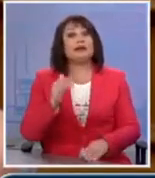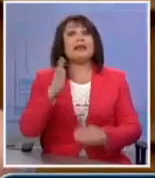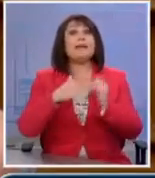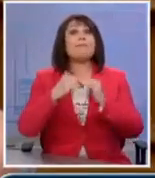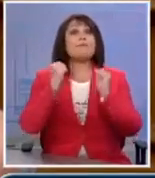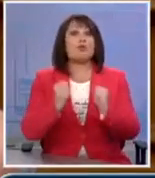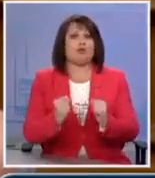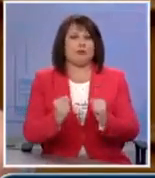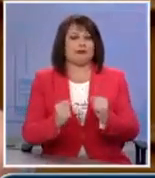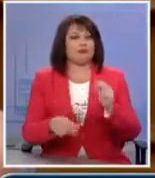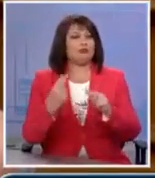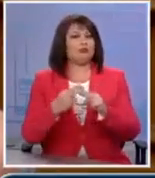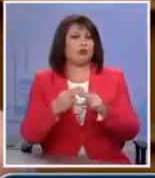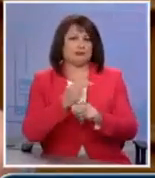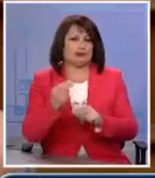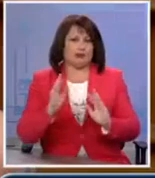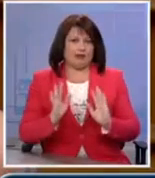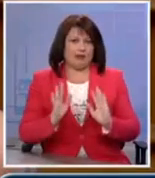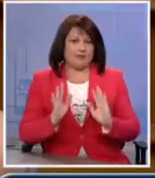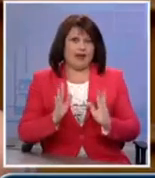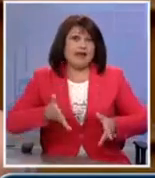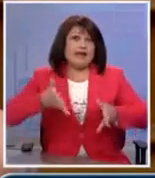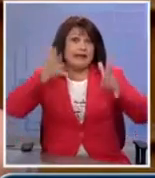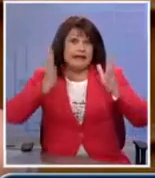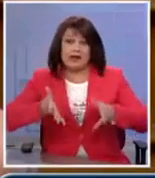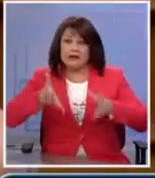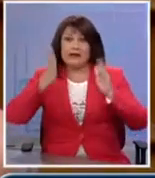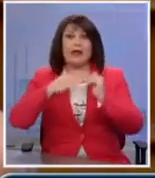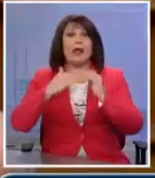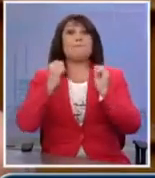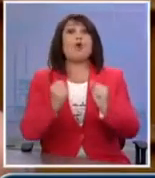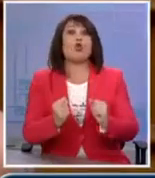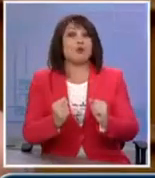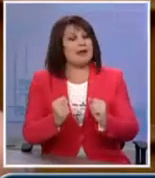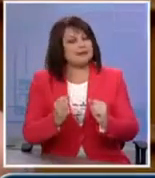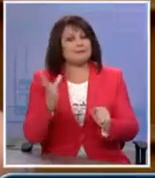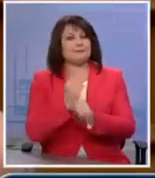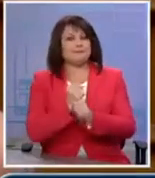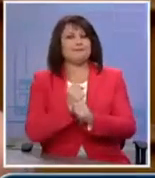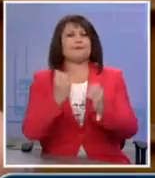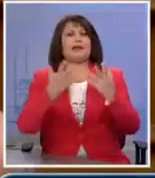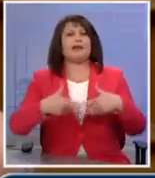υποδομών. Σε επίπεδο κτηριακών υποδομών, εξασφαλίσαμε τη λειτουργία